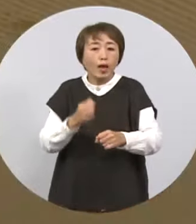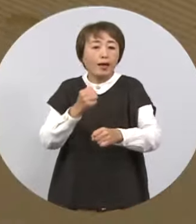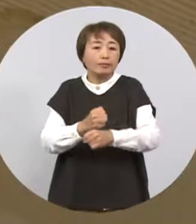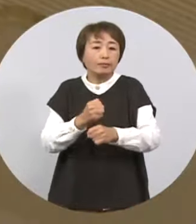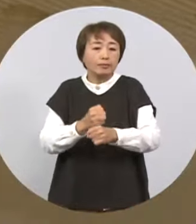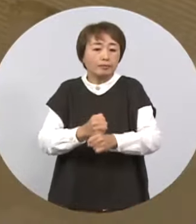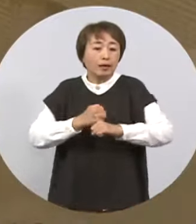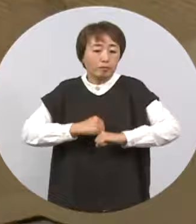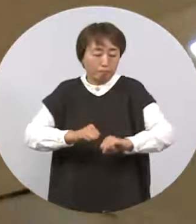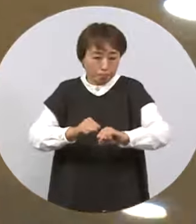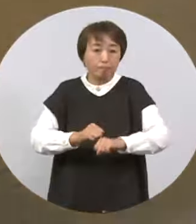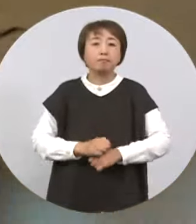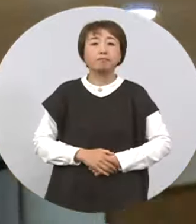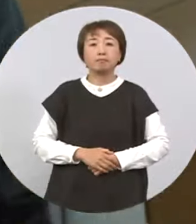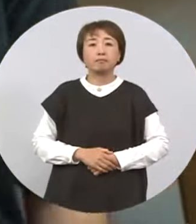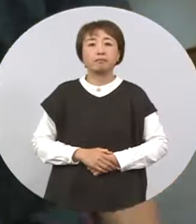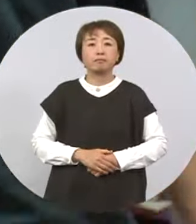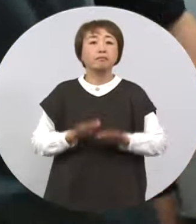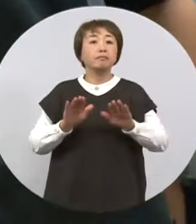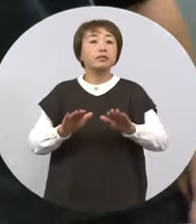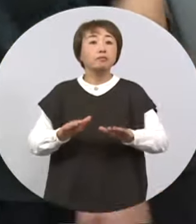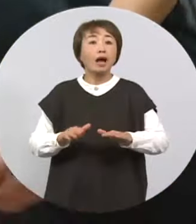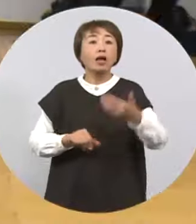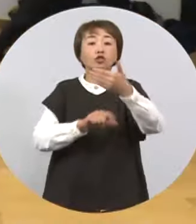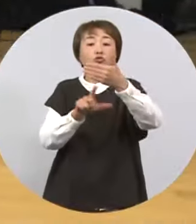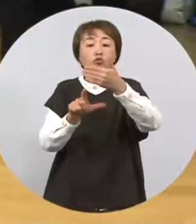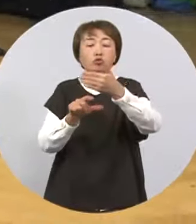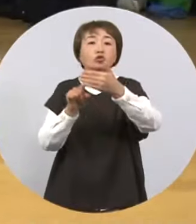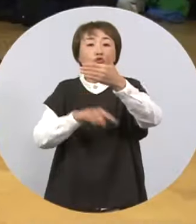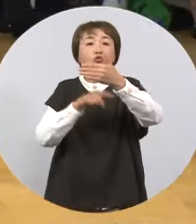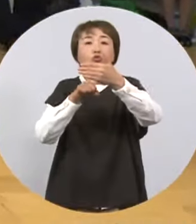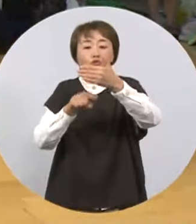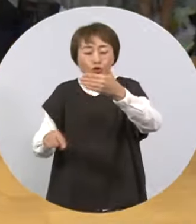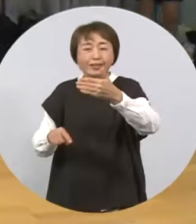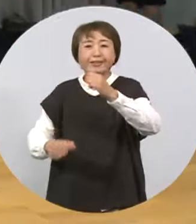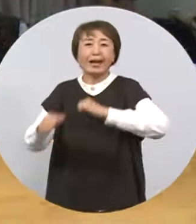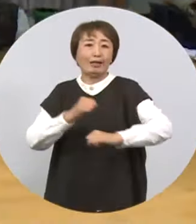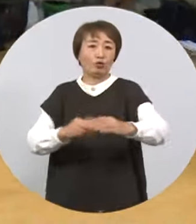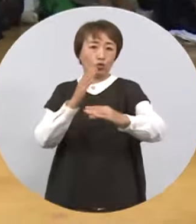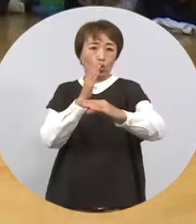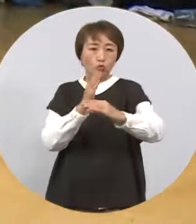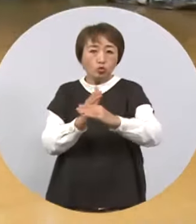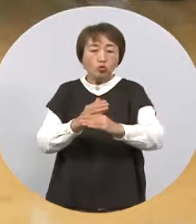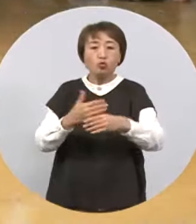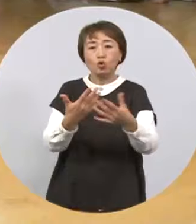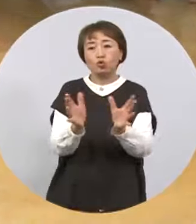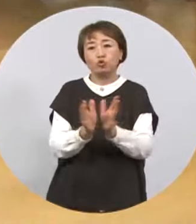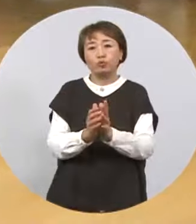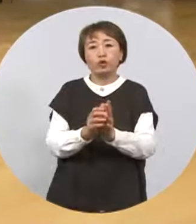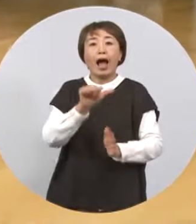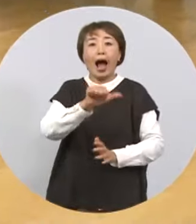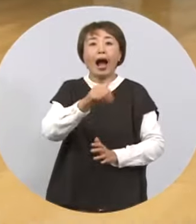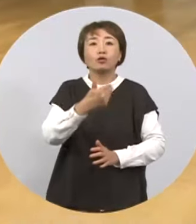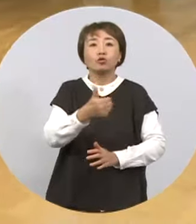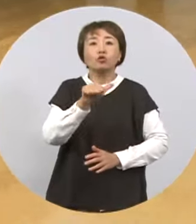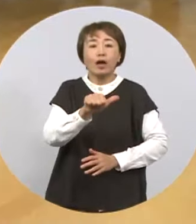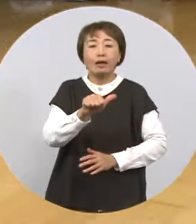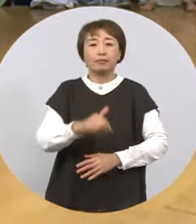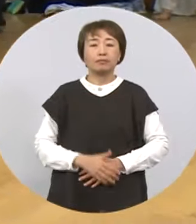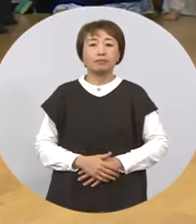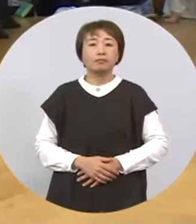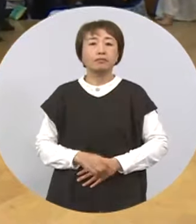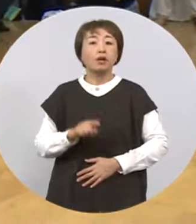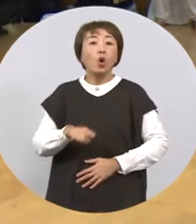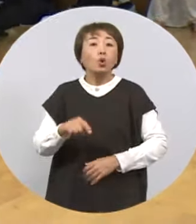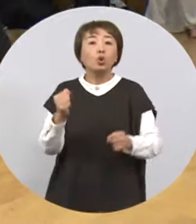。 現在9人で活動する高校生ミュージカルアクア、未来叶える活動サポ